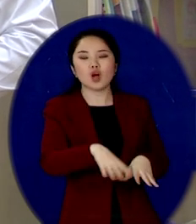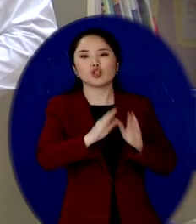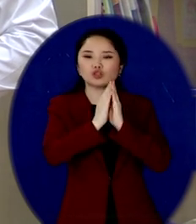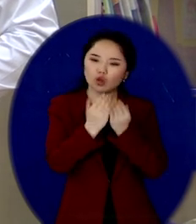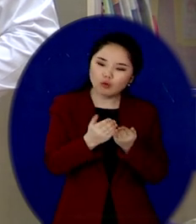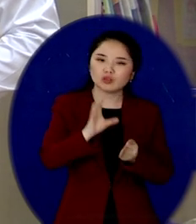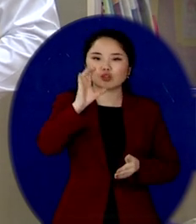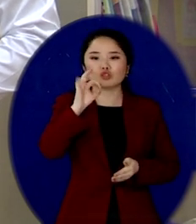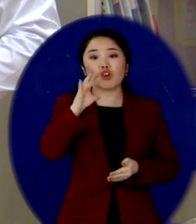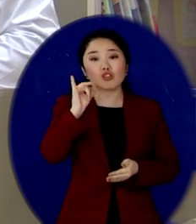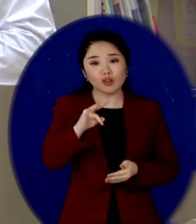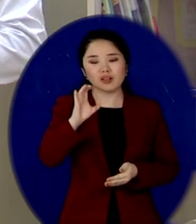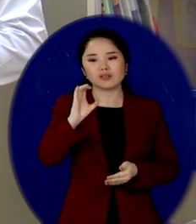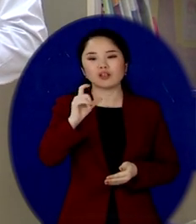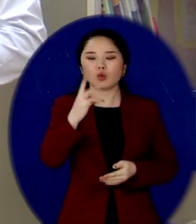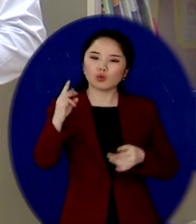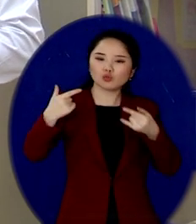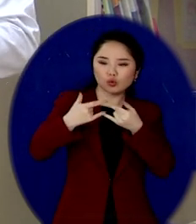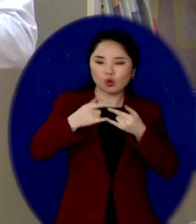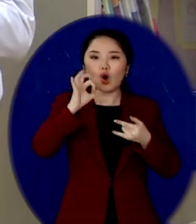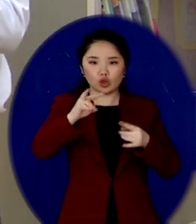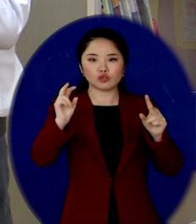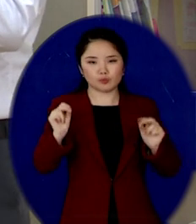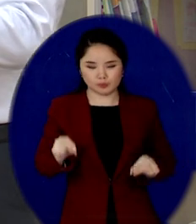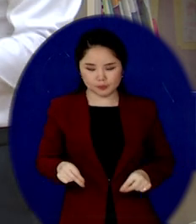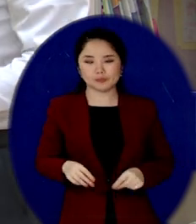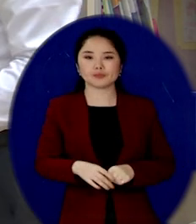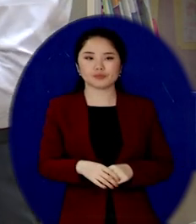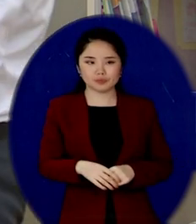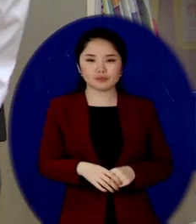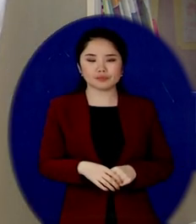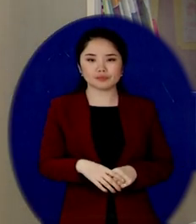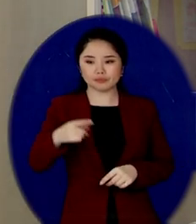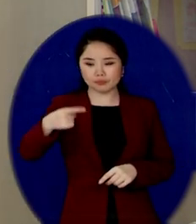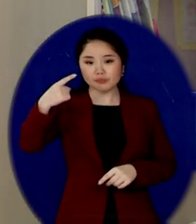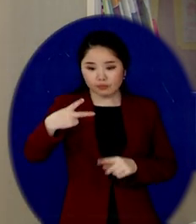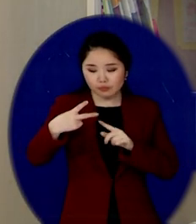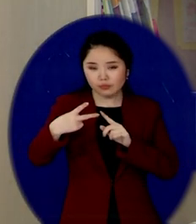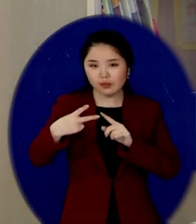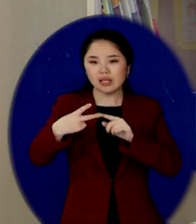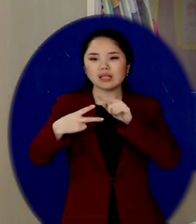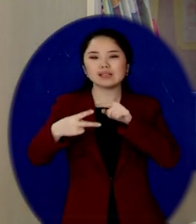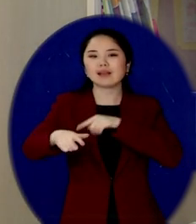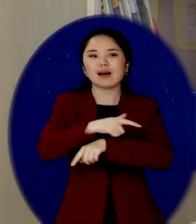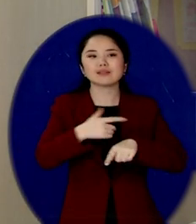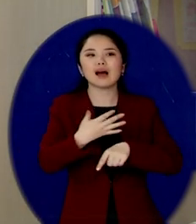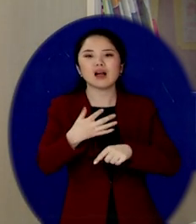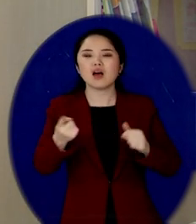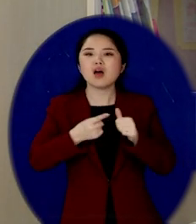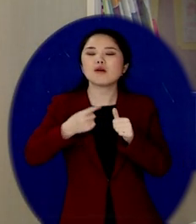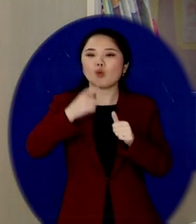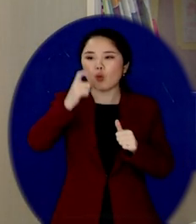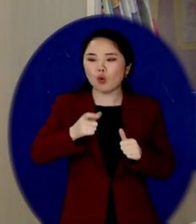сэтгүүл, ном юунаас ч олж болно. Дараа нь тэдгээр газруудынхаа талаар хин